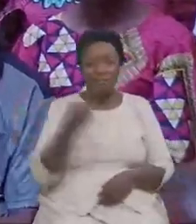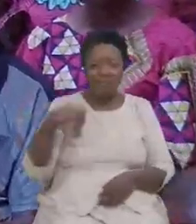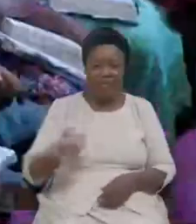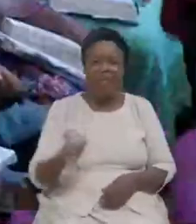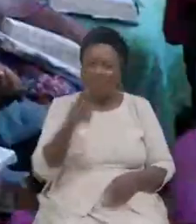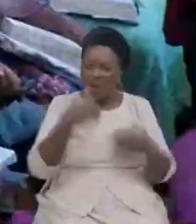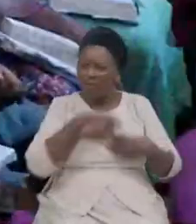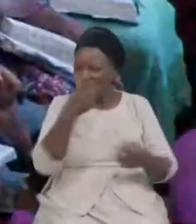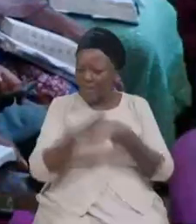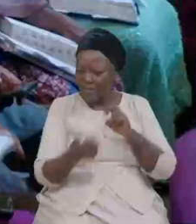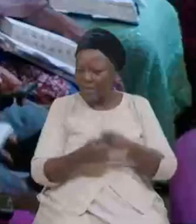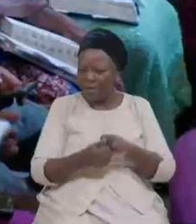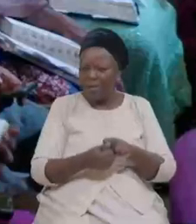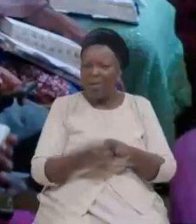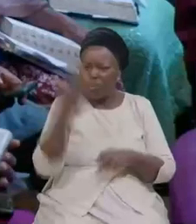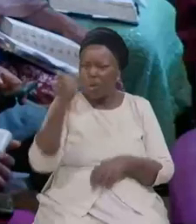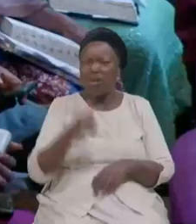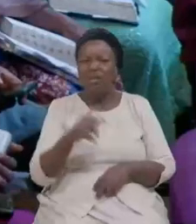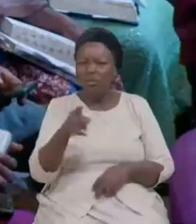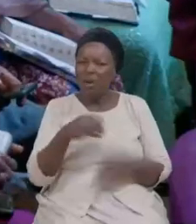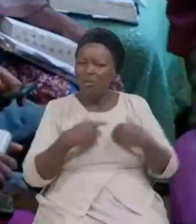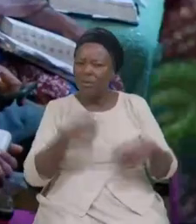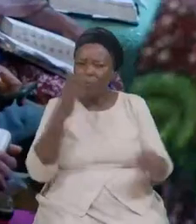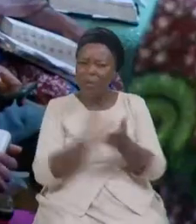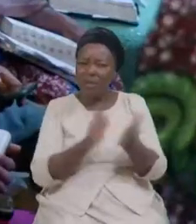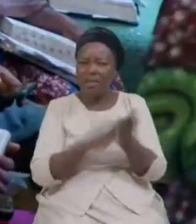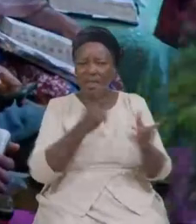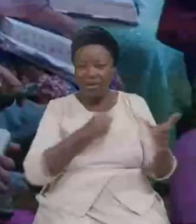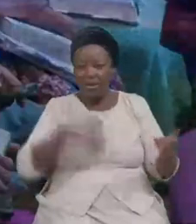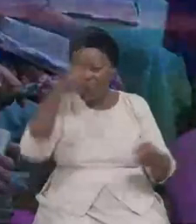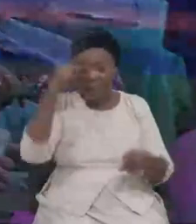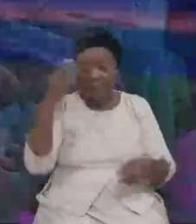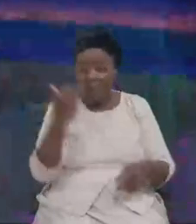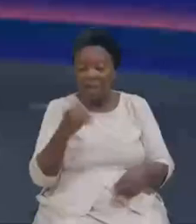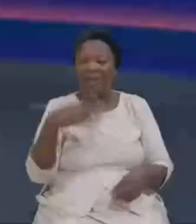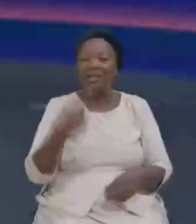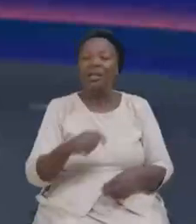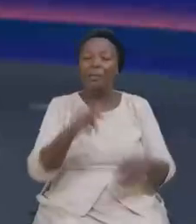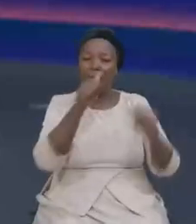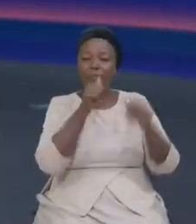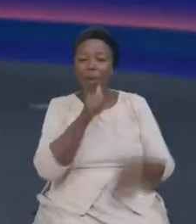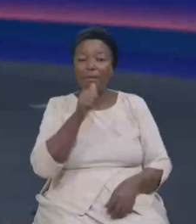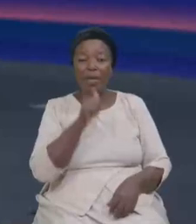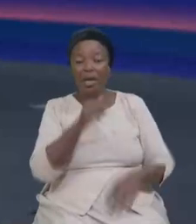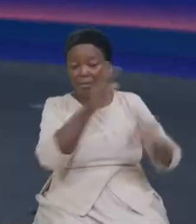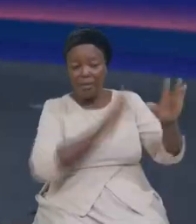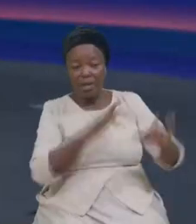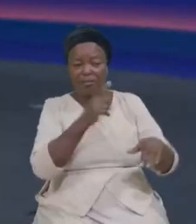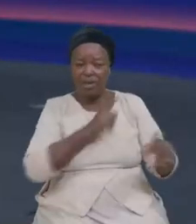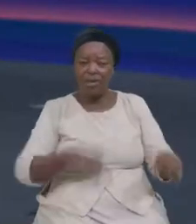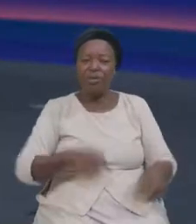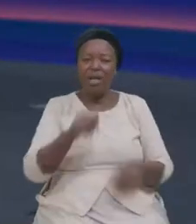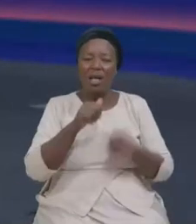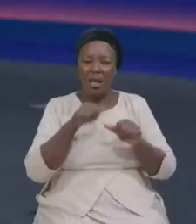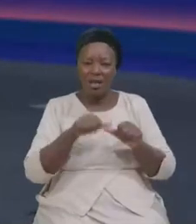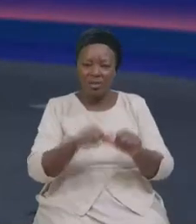à toujours. Est-ce que je traverse les eaux profondes? Et je ne sais pas. Je ne connaissais pas la profondeur, mais